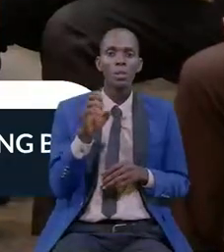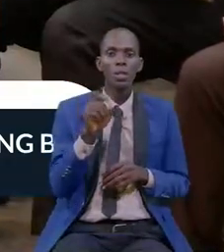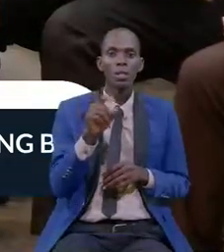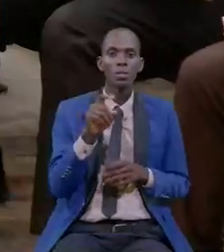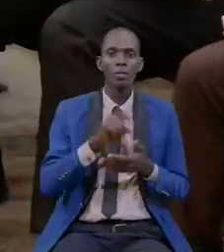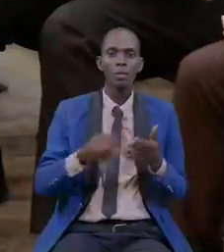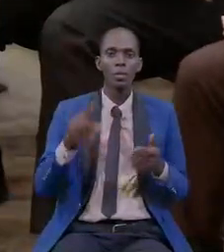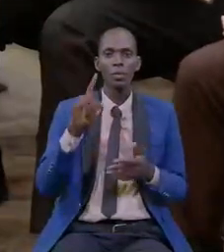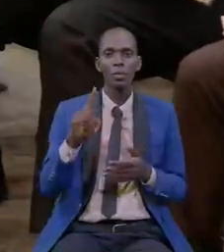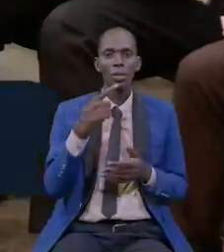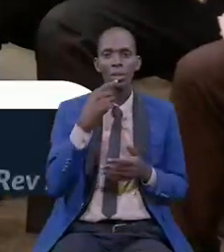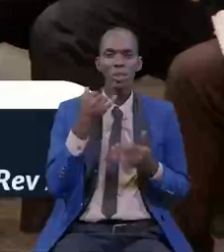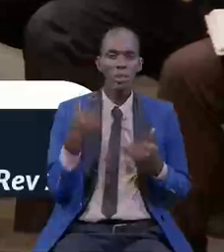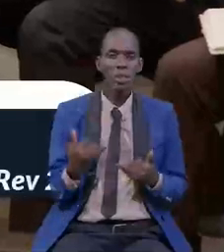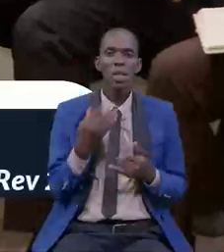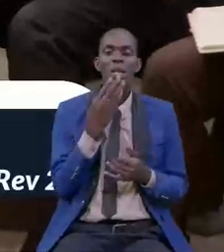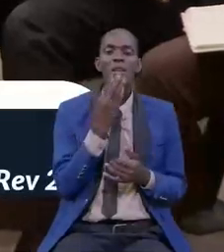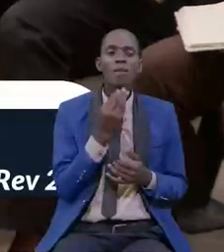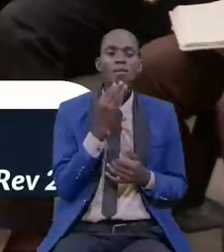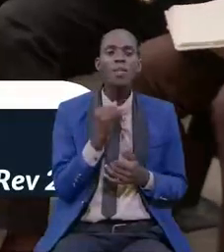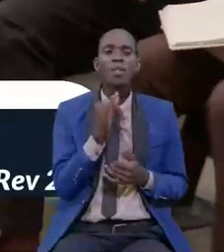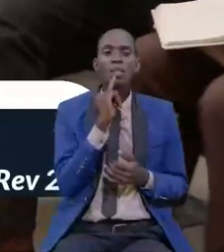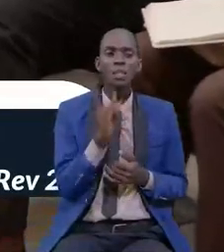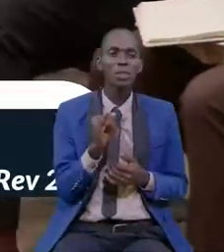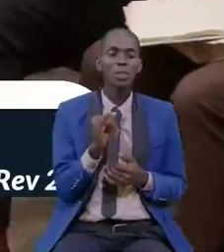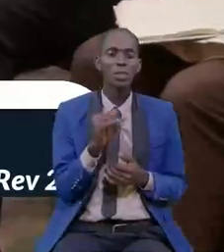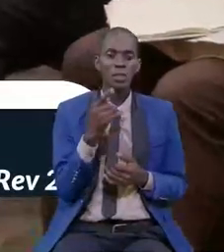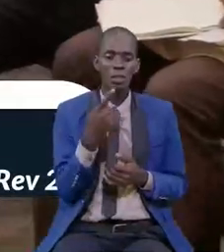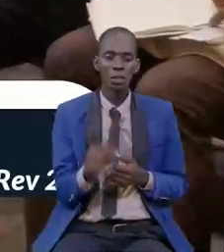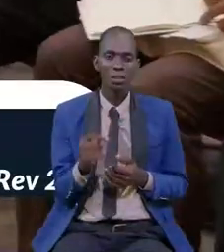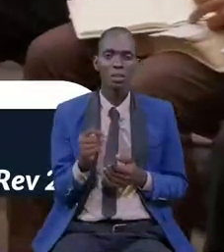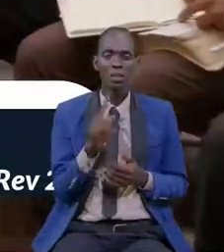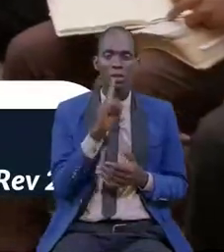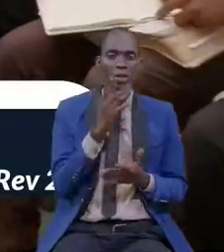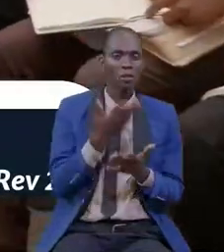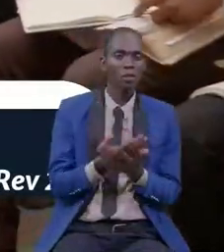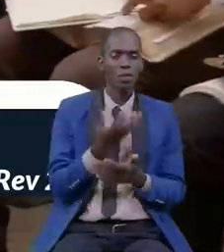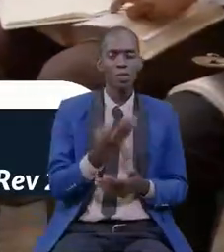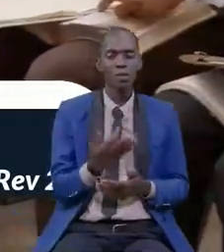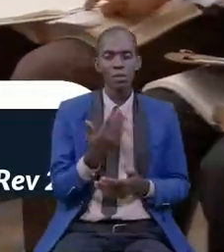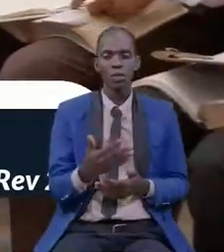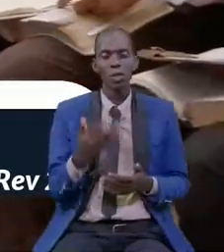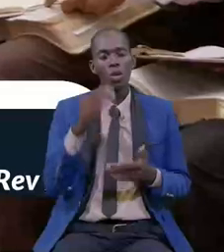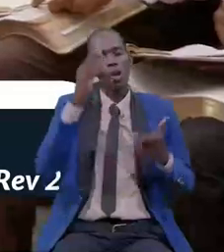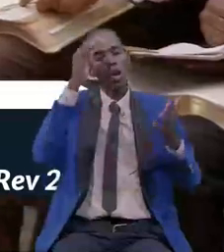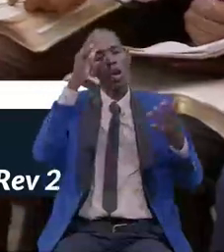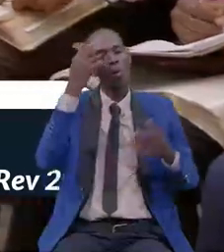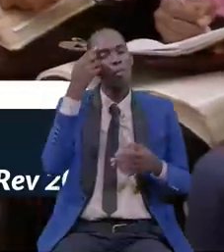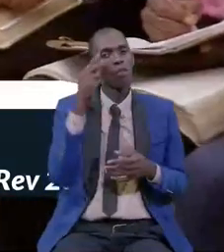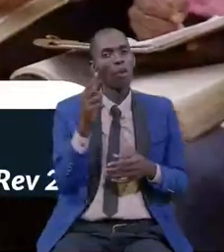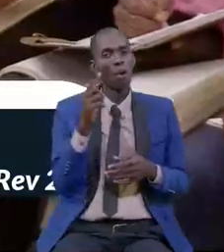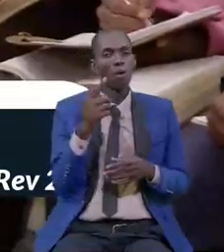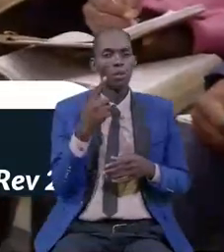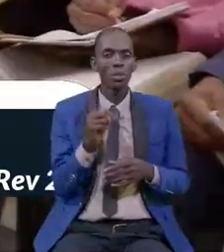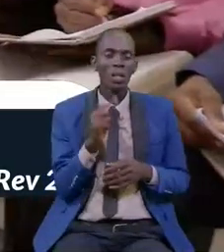Hébreux 11 verset 1 il dit la foi est une ferme assurant des choses qu'on espère